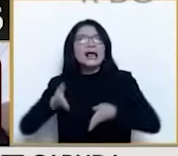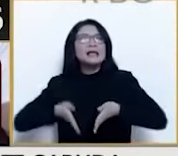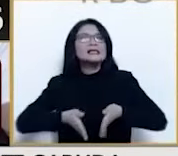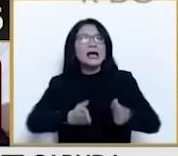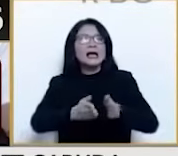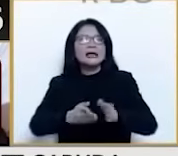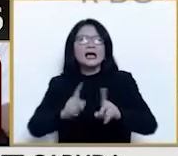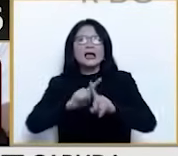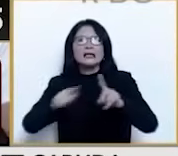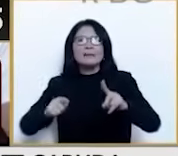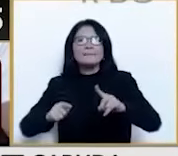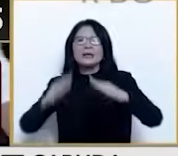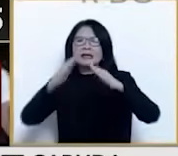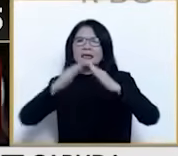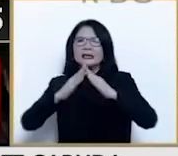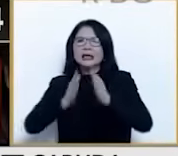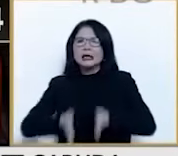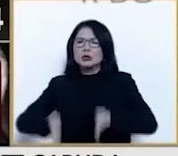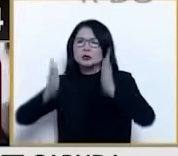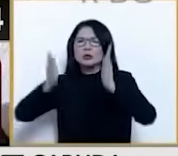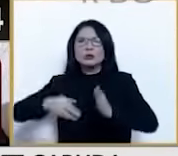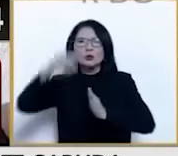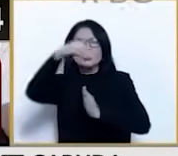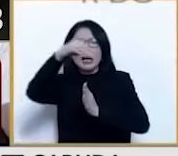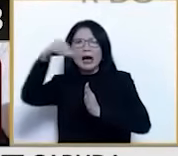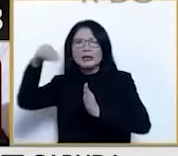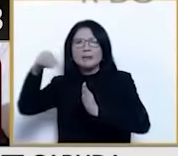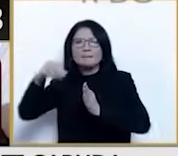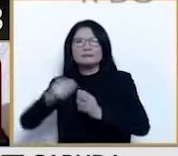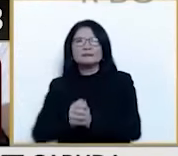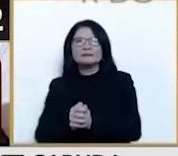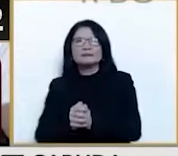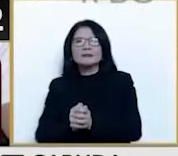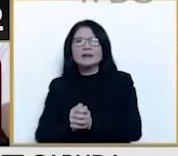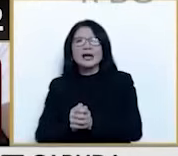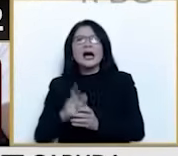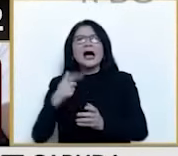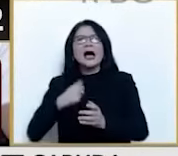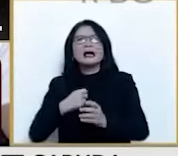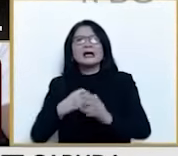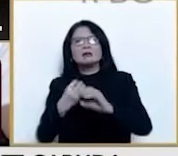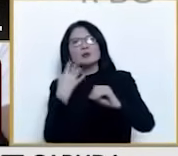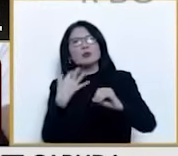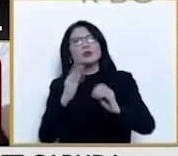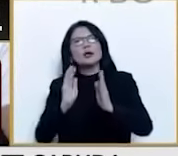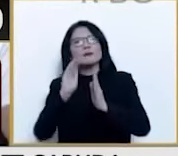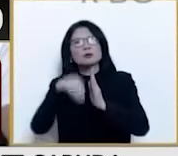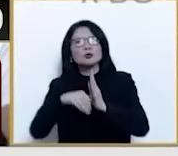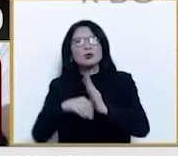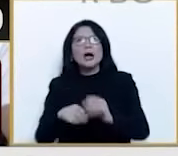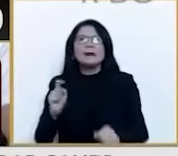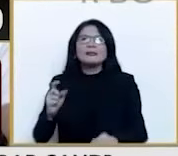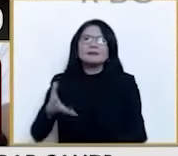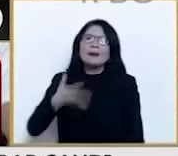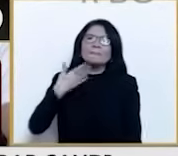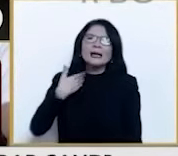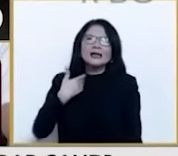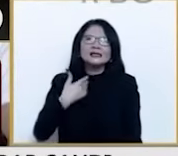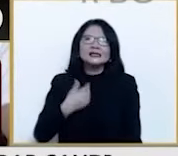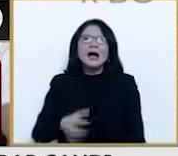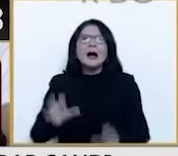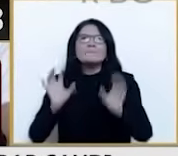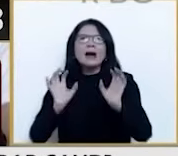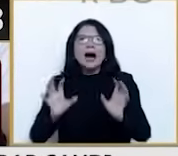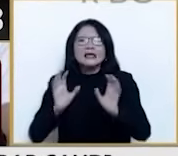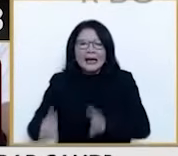tapi juga di atap-atap gedung, sehingga efek gas rumah kaca bisa dikurangi. Kenapa panas, kenapa polusi?